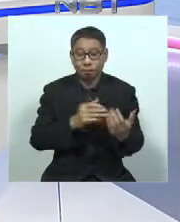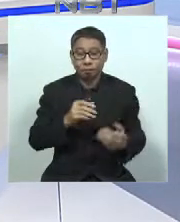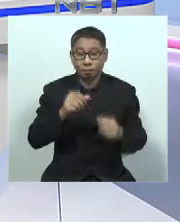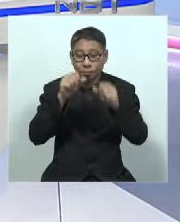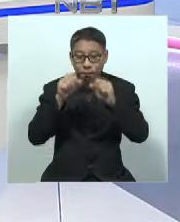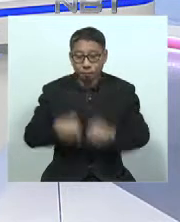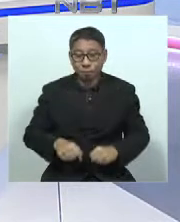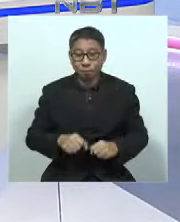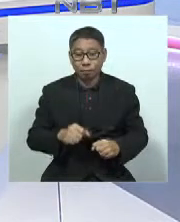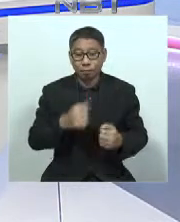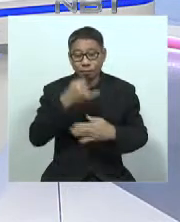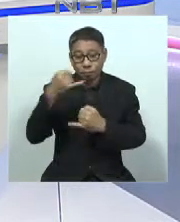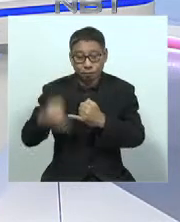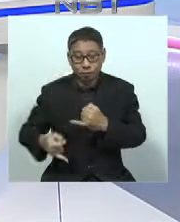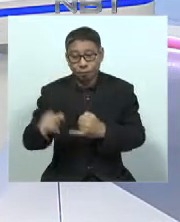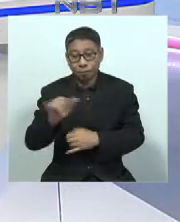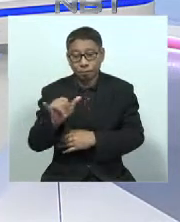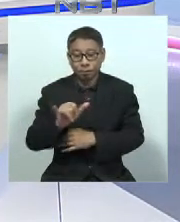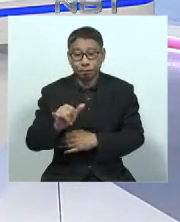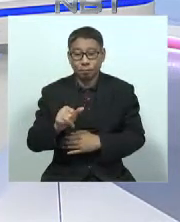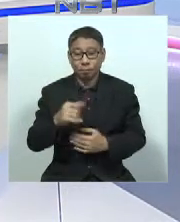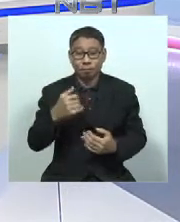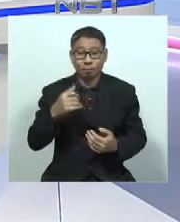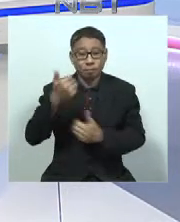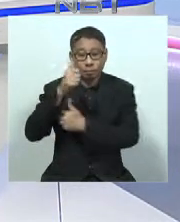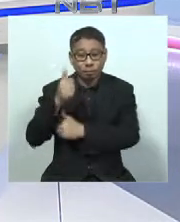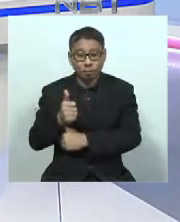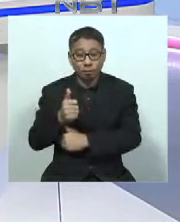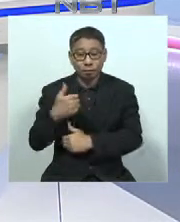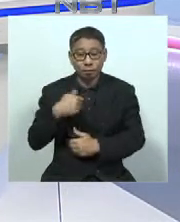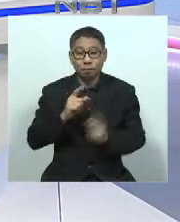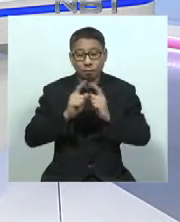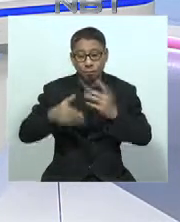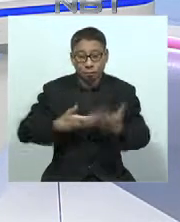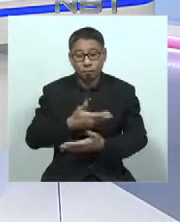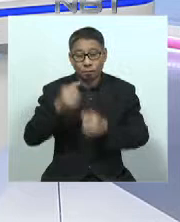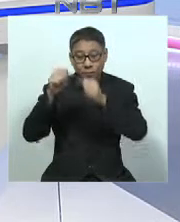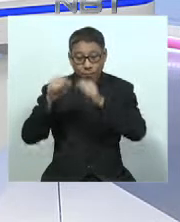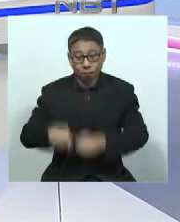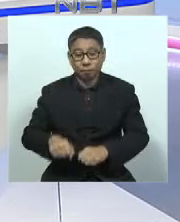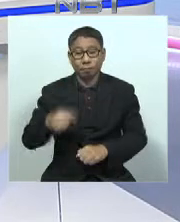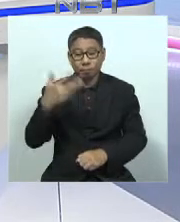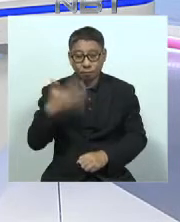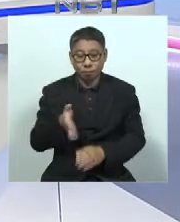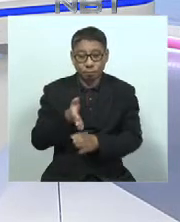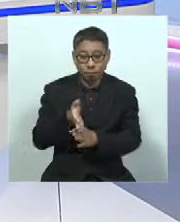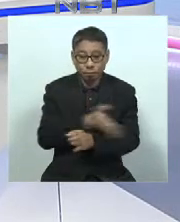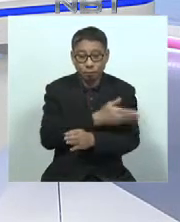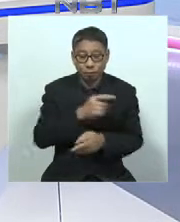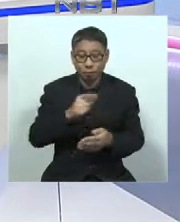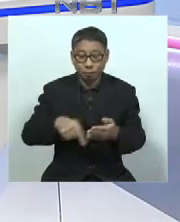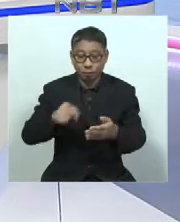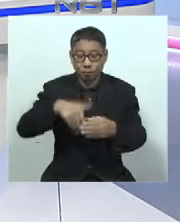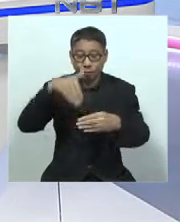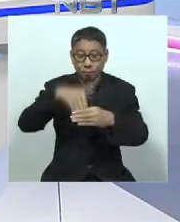บหรือยังนะฮะก่อนที่จะเลือกนายกรัฐมนตรีประชาธิปัตย์บอกอ่ะคุยกันแล้วก็ตกลงอย่างเป็นทางการตั้งแต่ก่อนที่จะเลือกนายกรัฐ